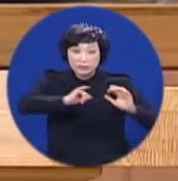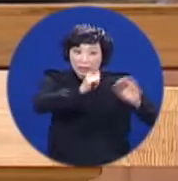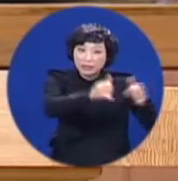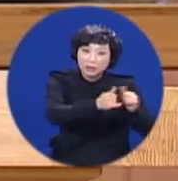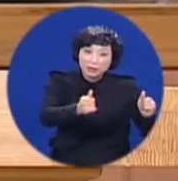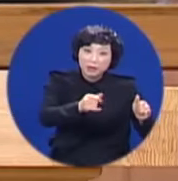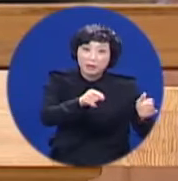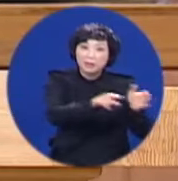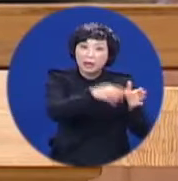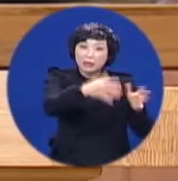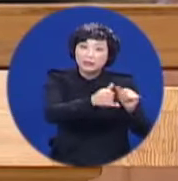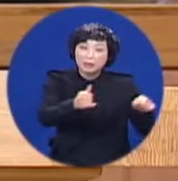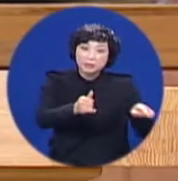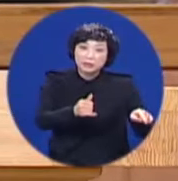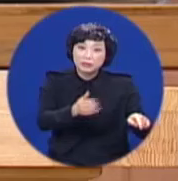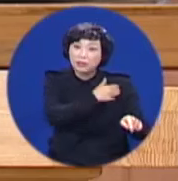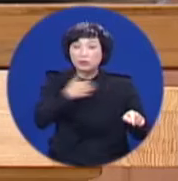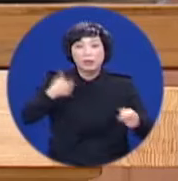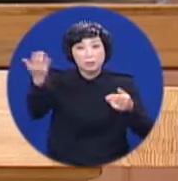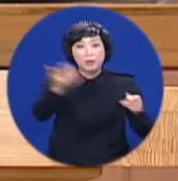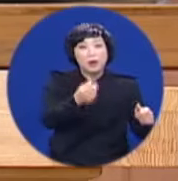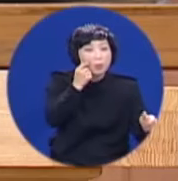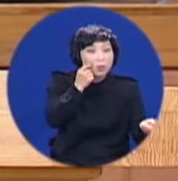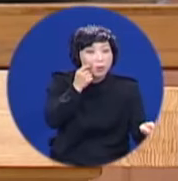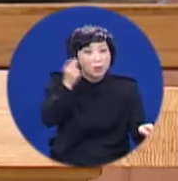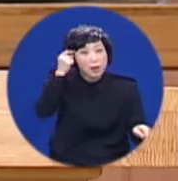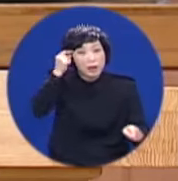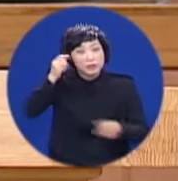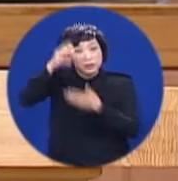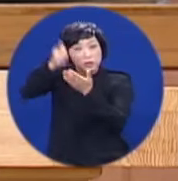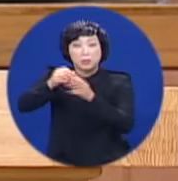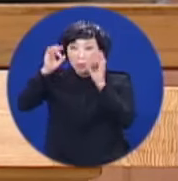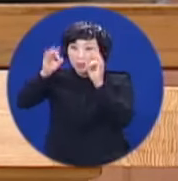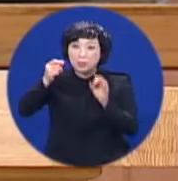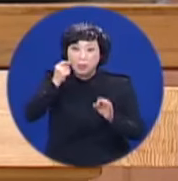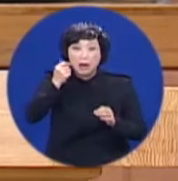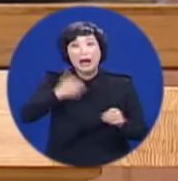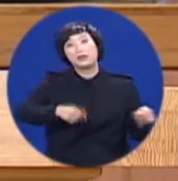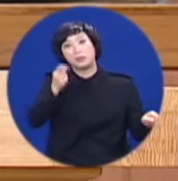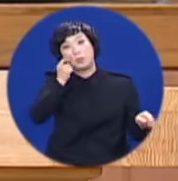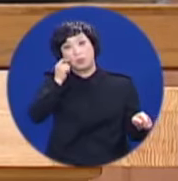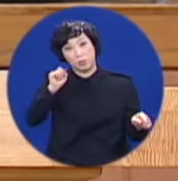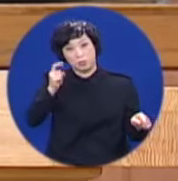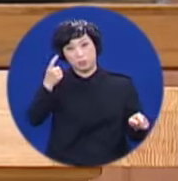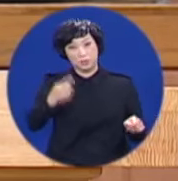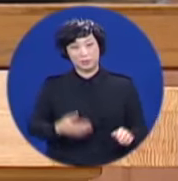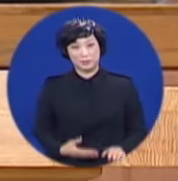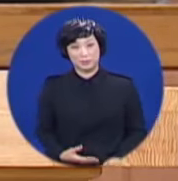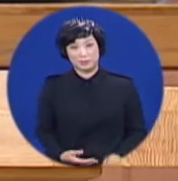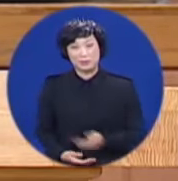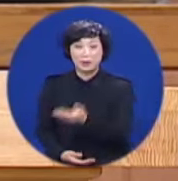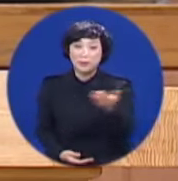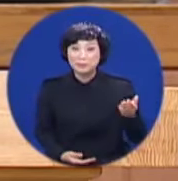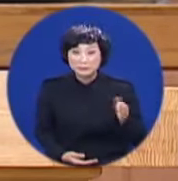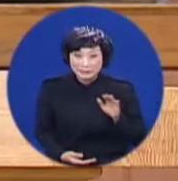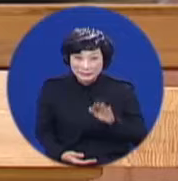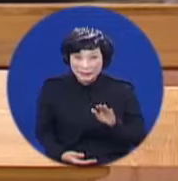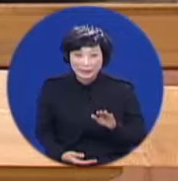못하나니 이는 저를 보지도 못하고 알지도 못합니다. 근데